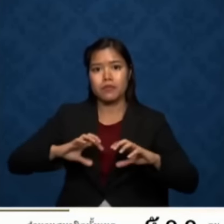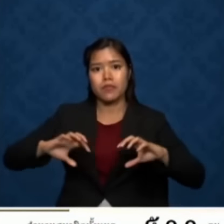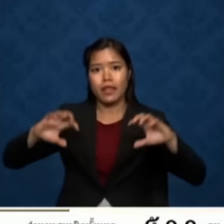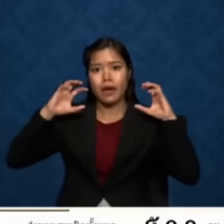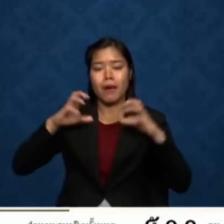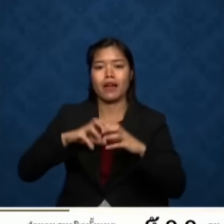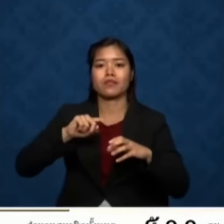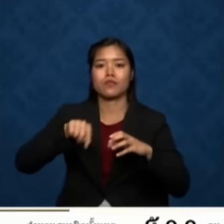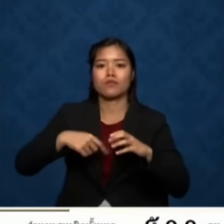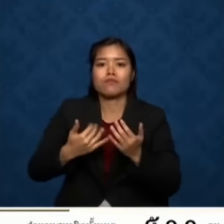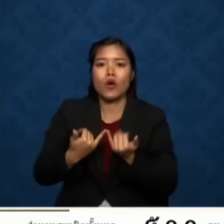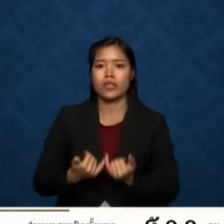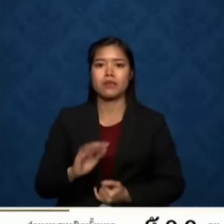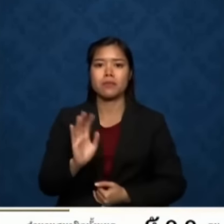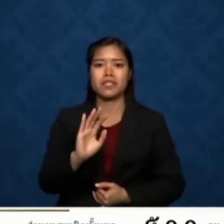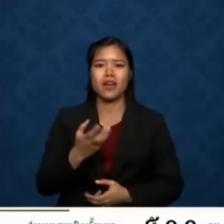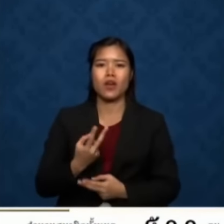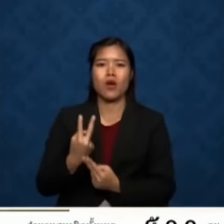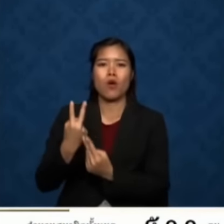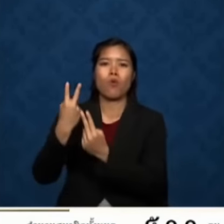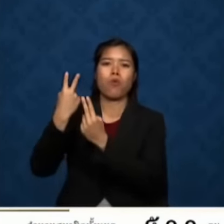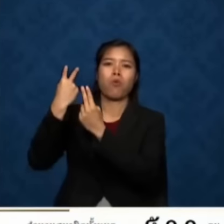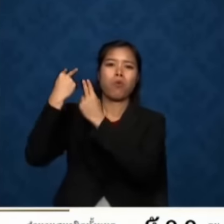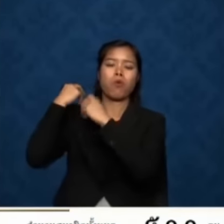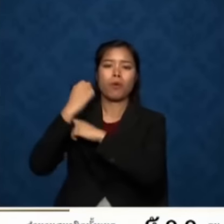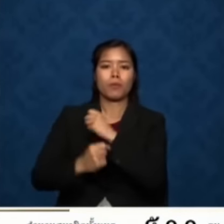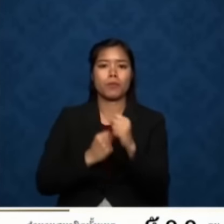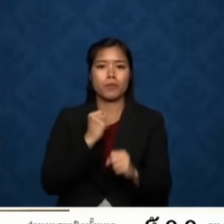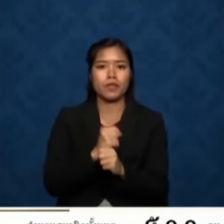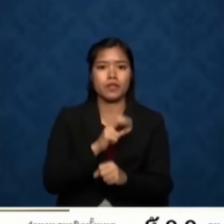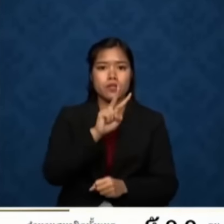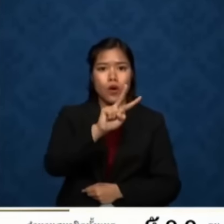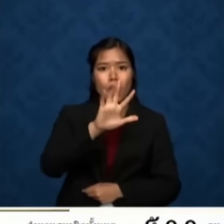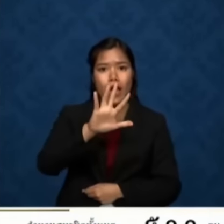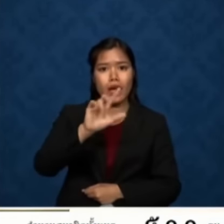าย้อนกลับไปอีกปี18